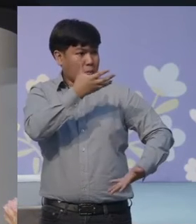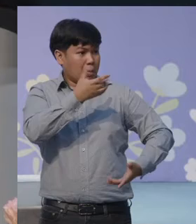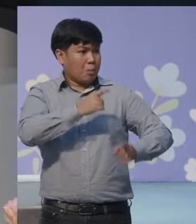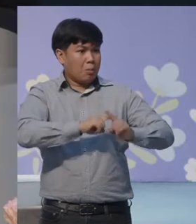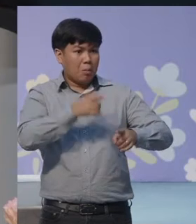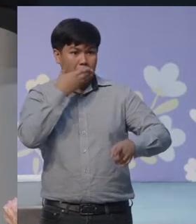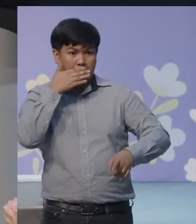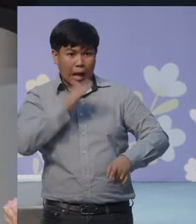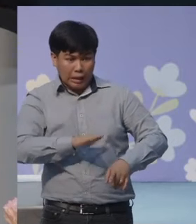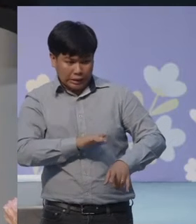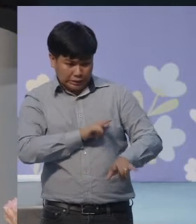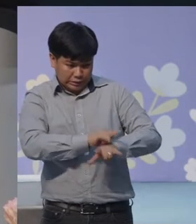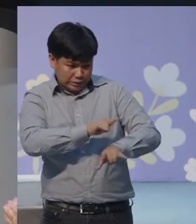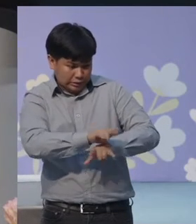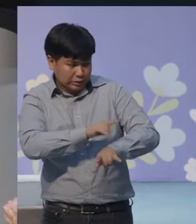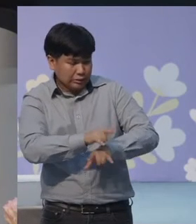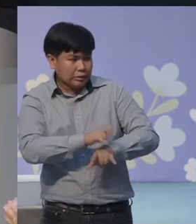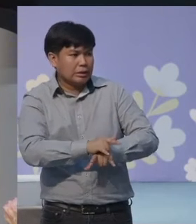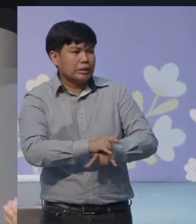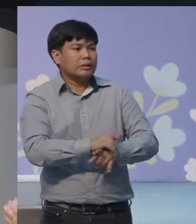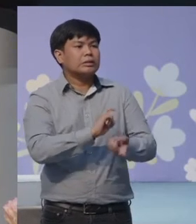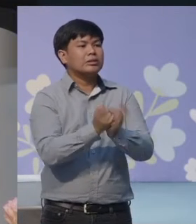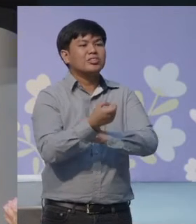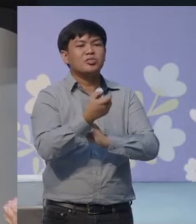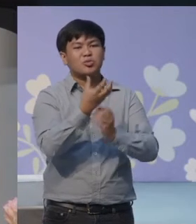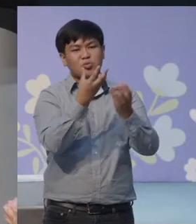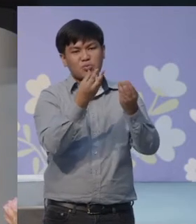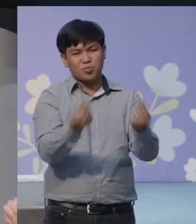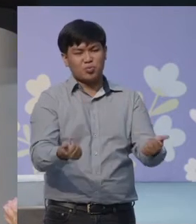ari-arian. At ito pa,